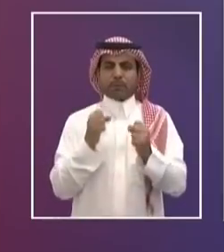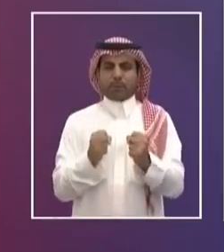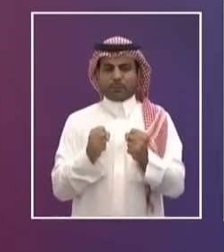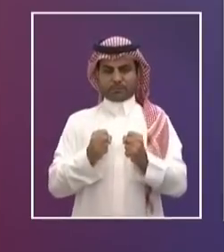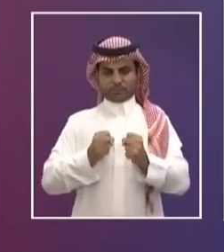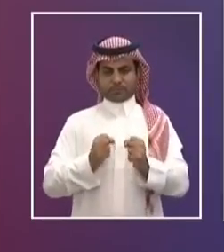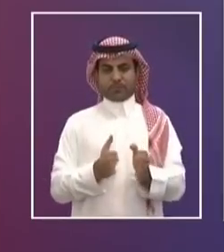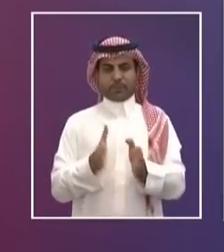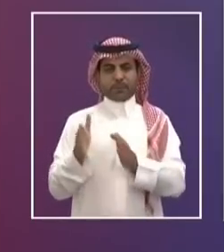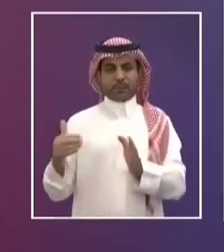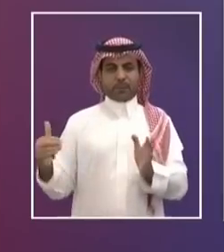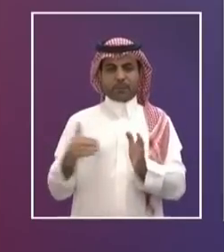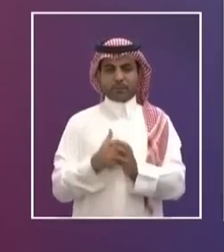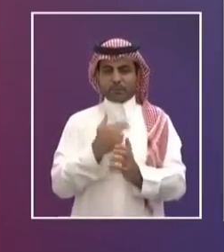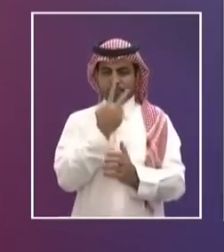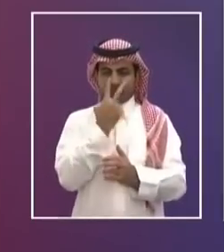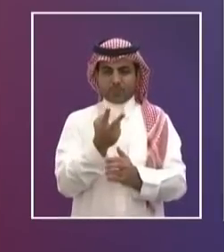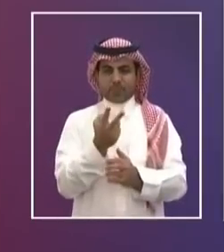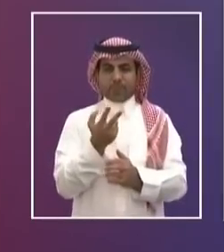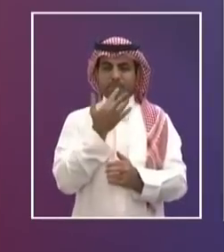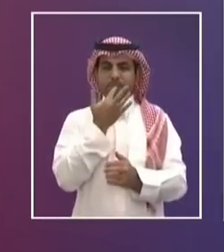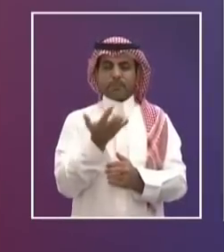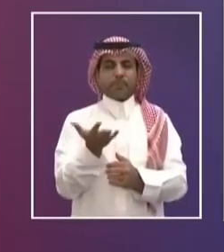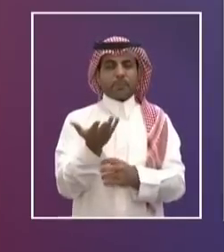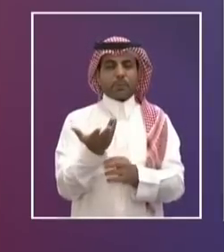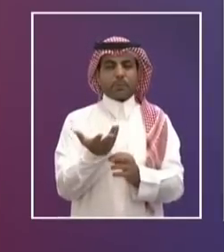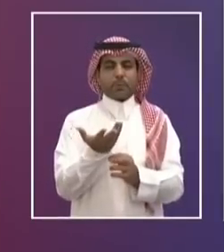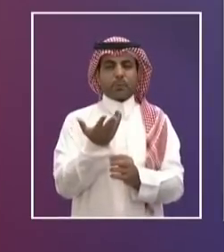لها، ولكنها في أمر في غاية